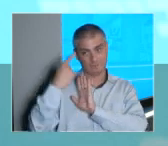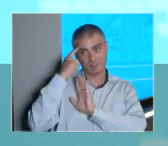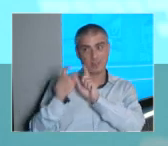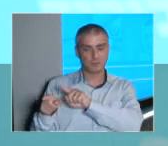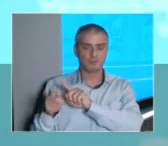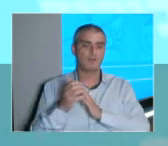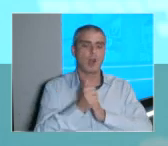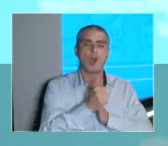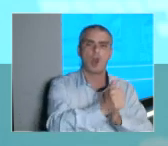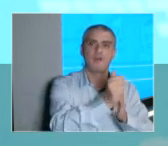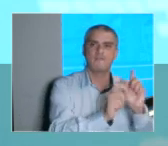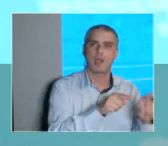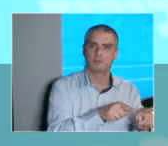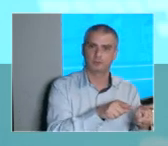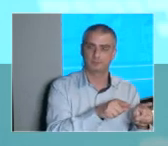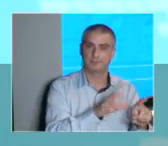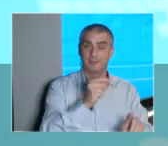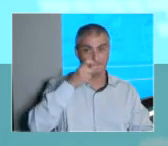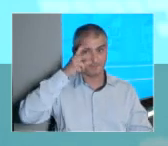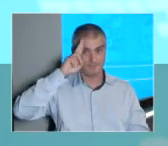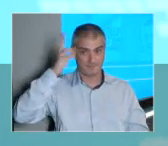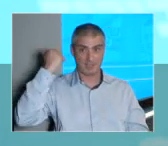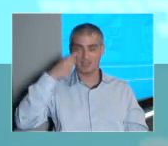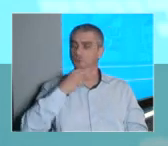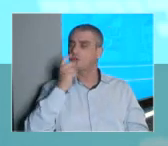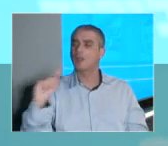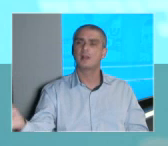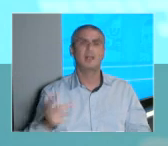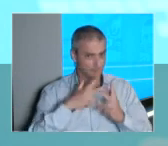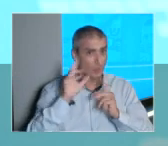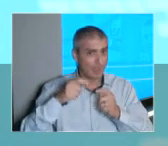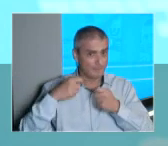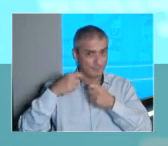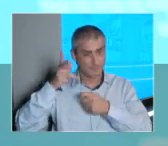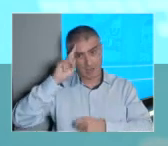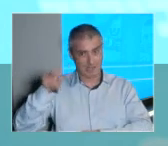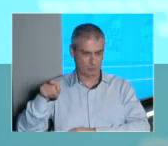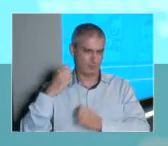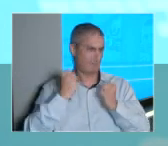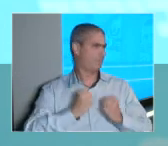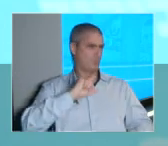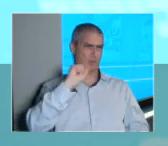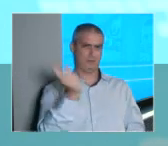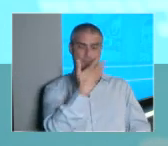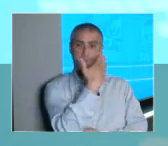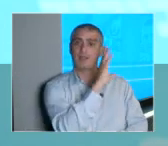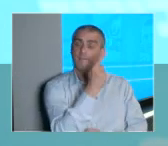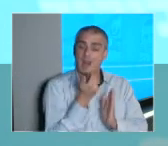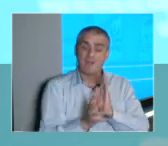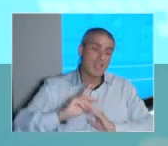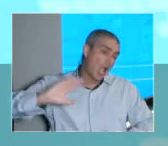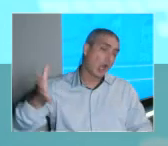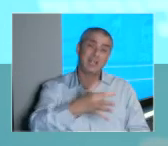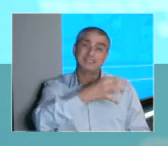לבין להוביל את האנשים. לו מנחם בגין היה שואל את הציבור, גם הליכודי, ודאי הכללי, האם לוותר על כל